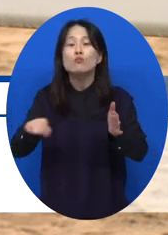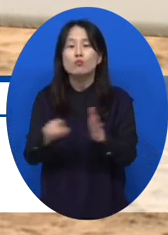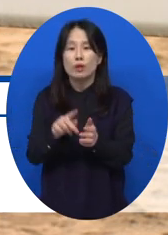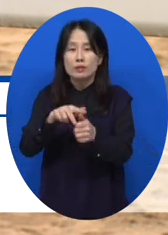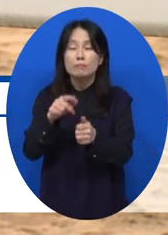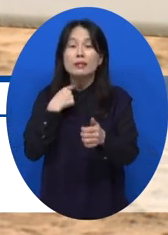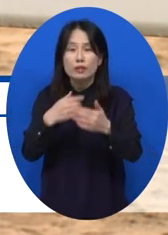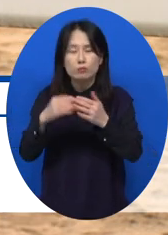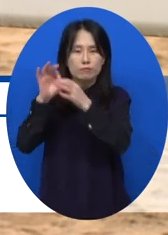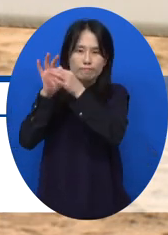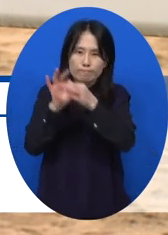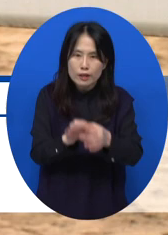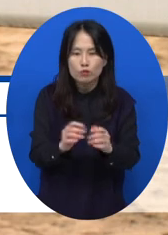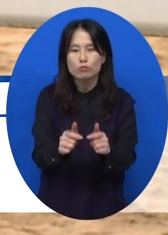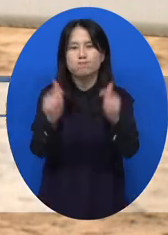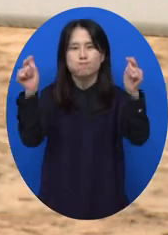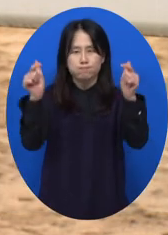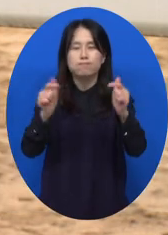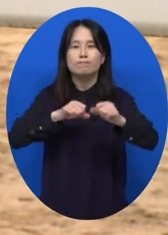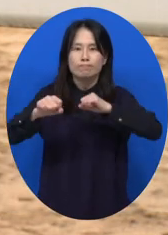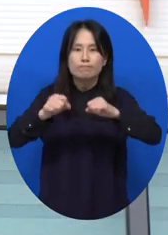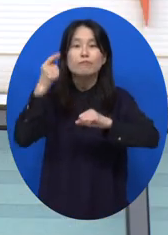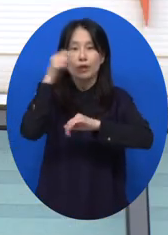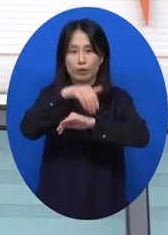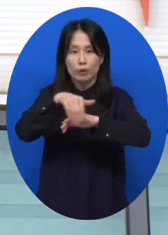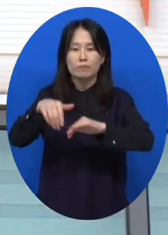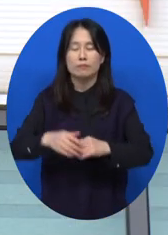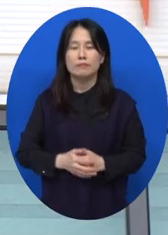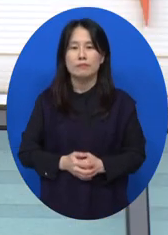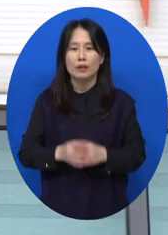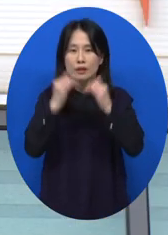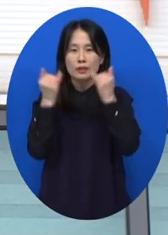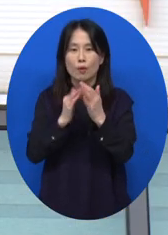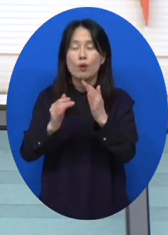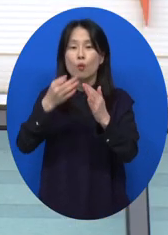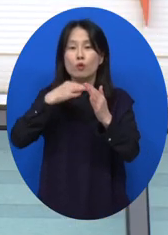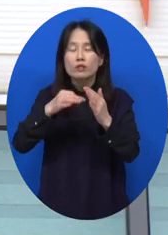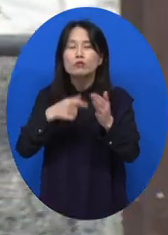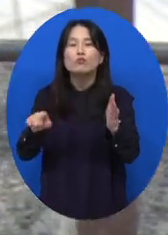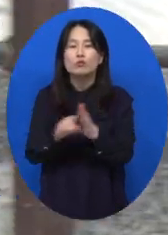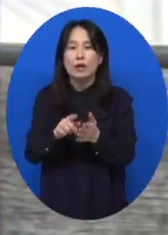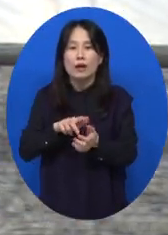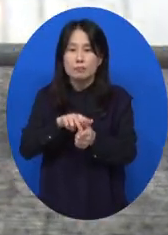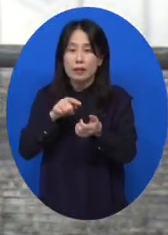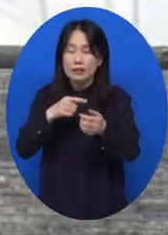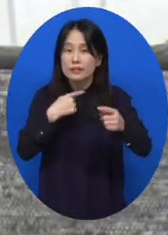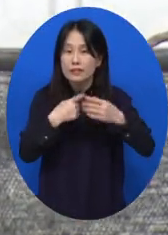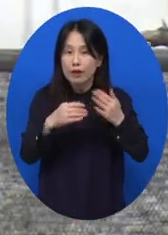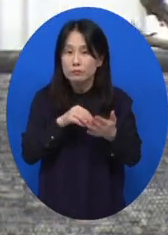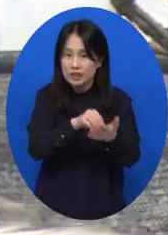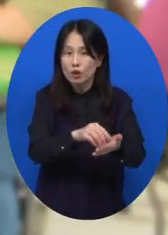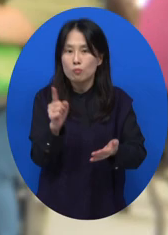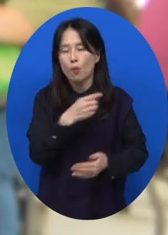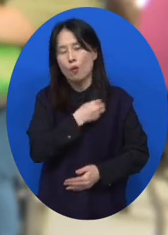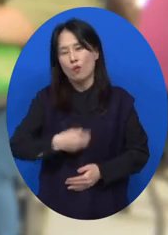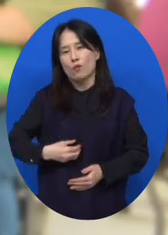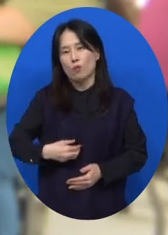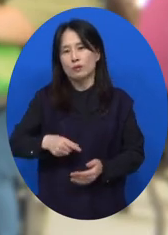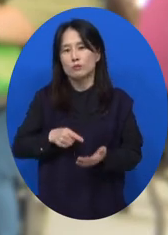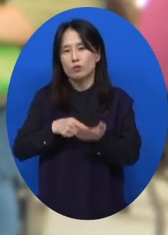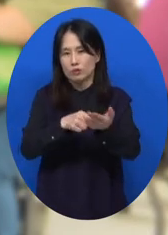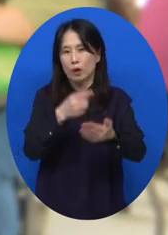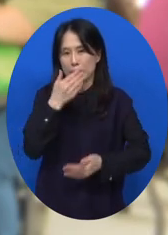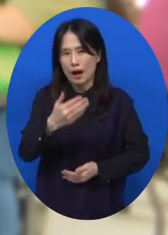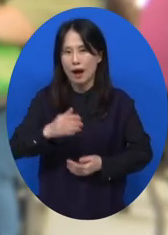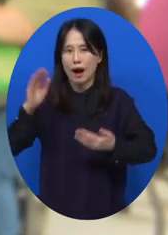승마체험도 지속적으로 확대 추진할 계획입니다 사회공익승마체험 사업의 신청은 해당 시군을 통해